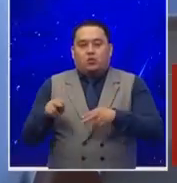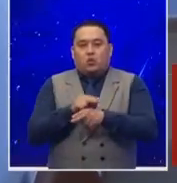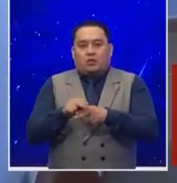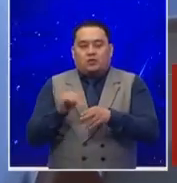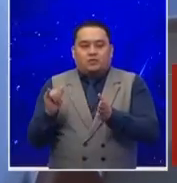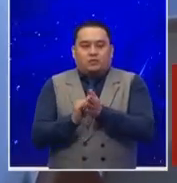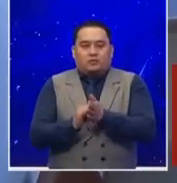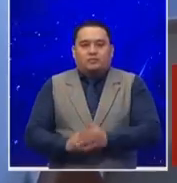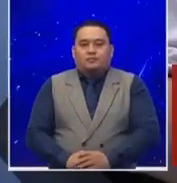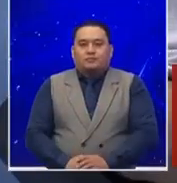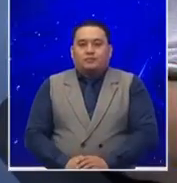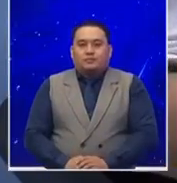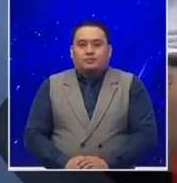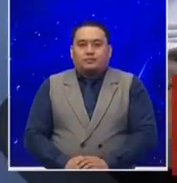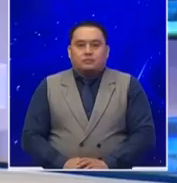аппаратына қосылған.